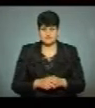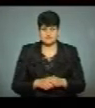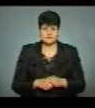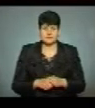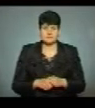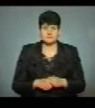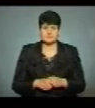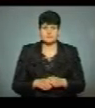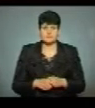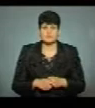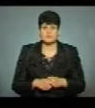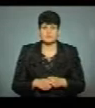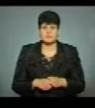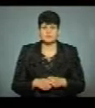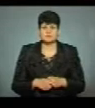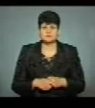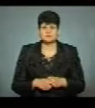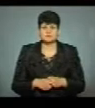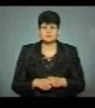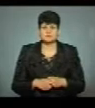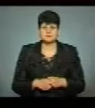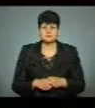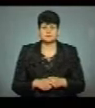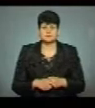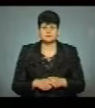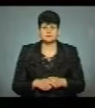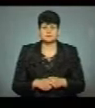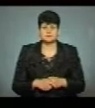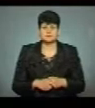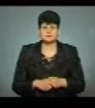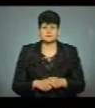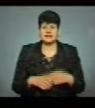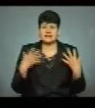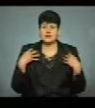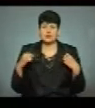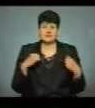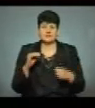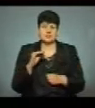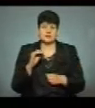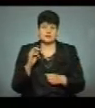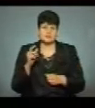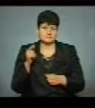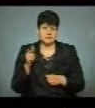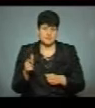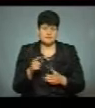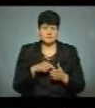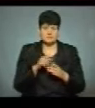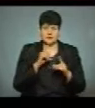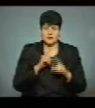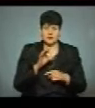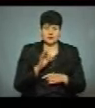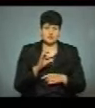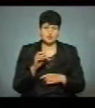Діана Ярошенко, Василь Панчук, новини на Суспільному, Тернопіль. Начальник управління житлово-комунального господарства міськради